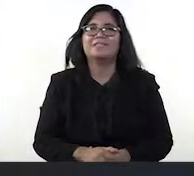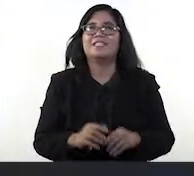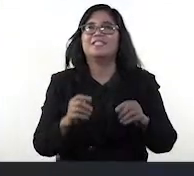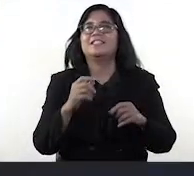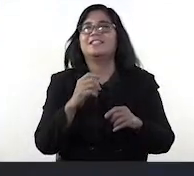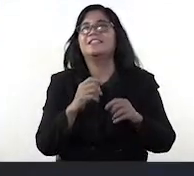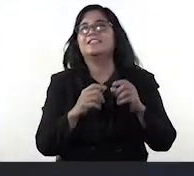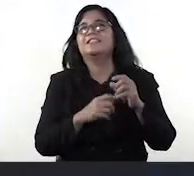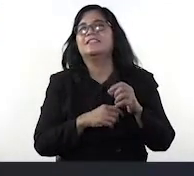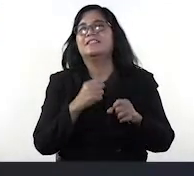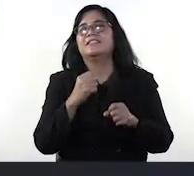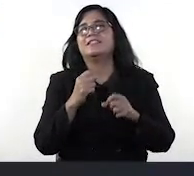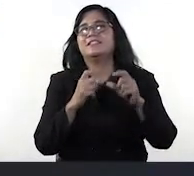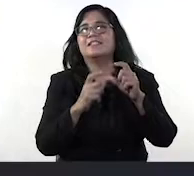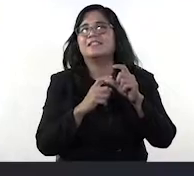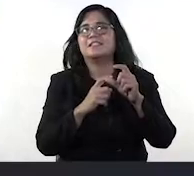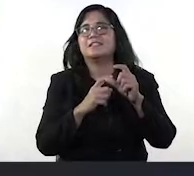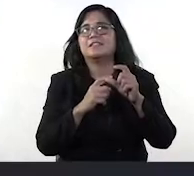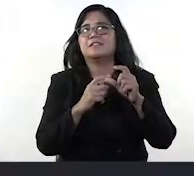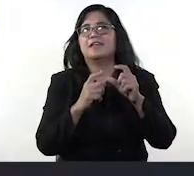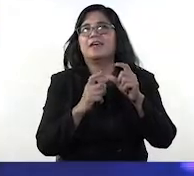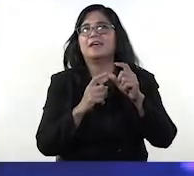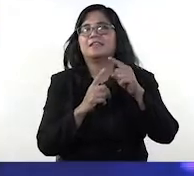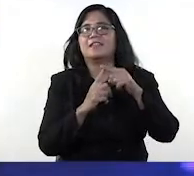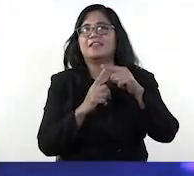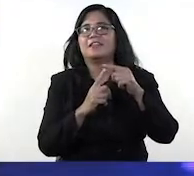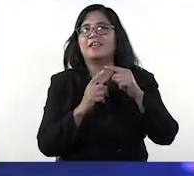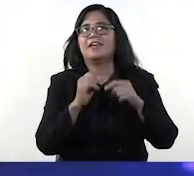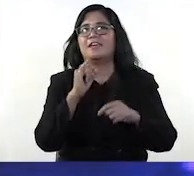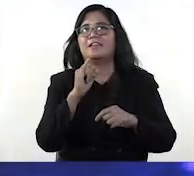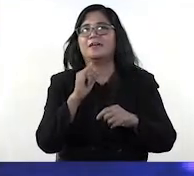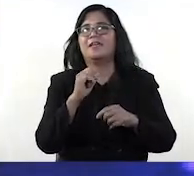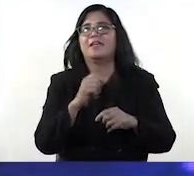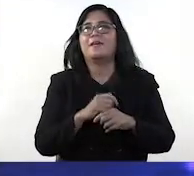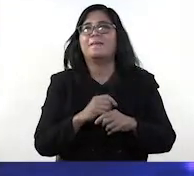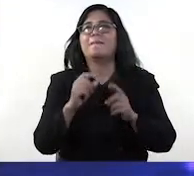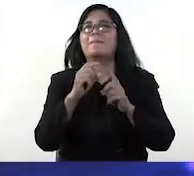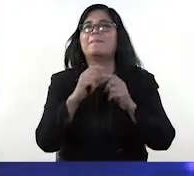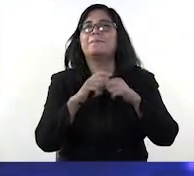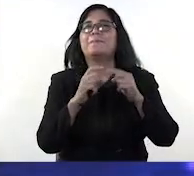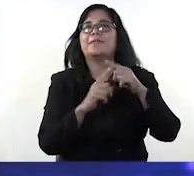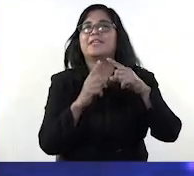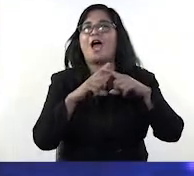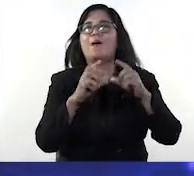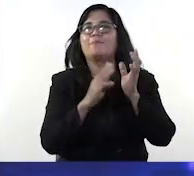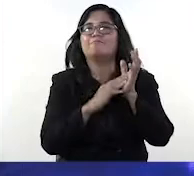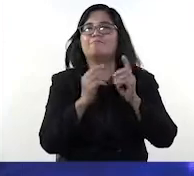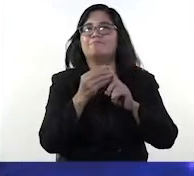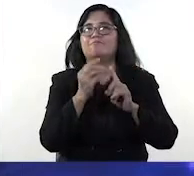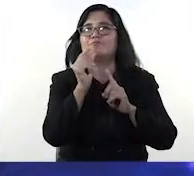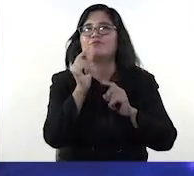di seminari Bethel dengan Nanti kalau saya ambil di STT Global glo dibilang kacang-kacang